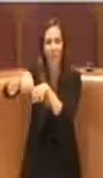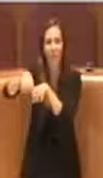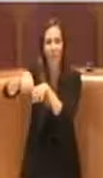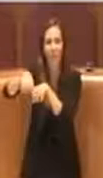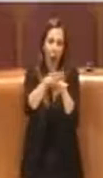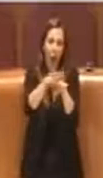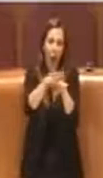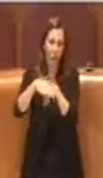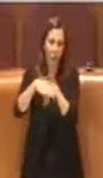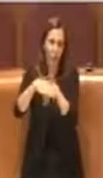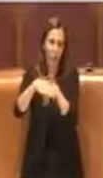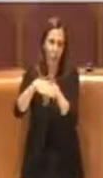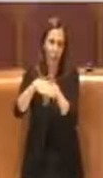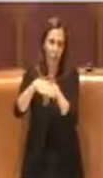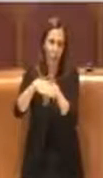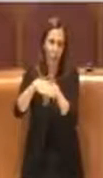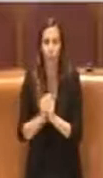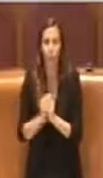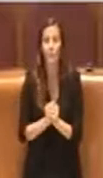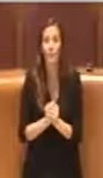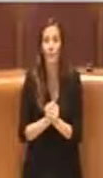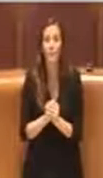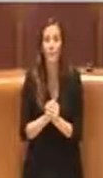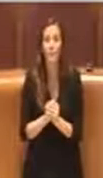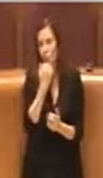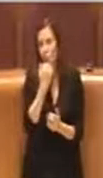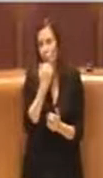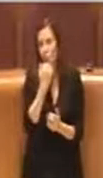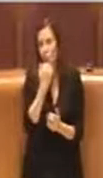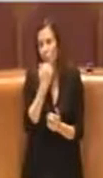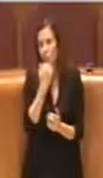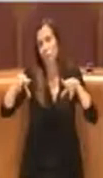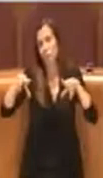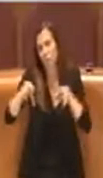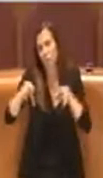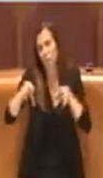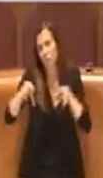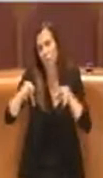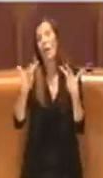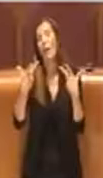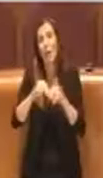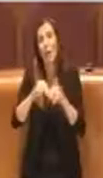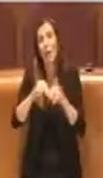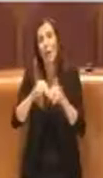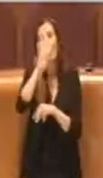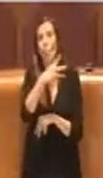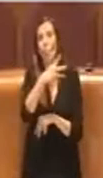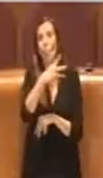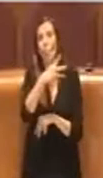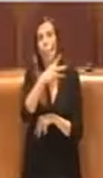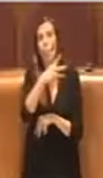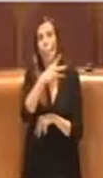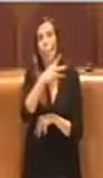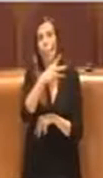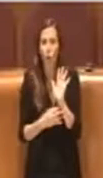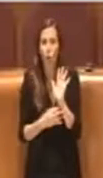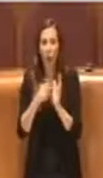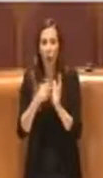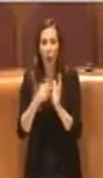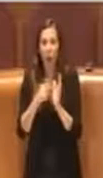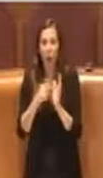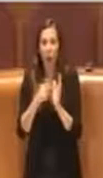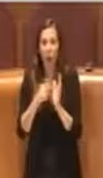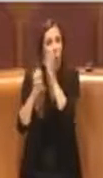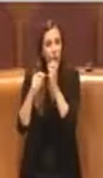l'azione anche confusa, per la confusione, scusatemi la ripetizione, di tutto il quadro normativo, in questa confusione, ecco,